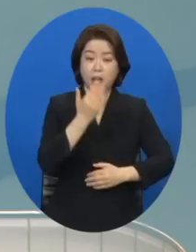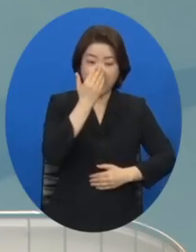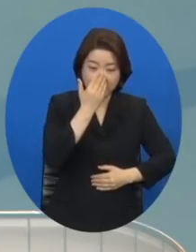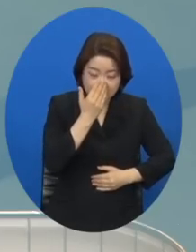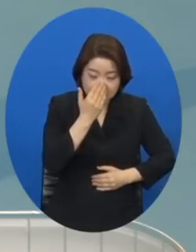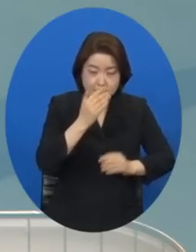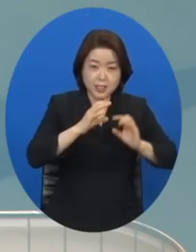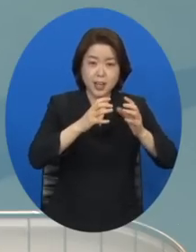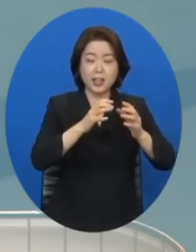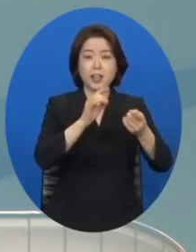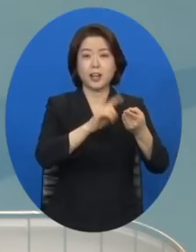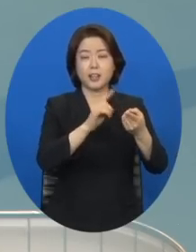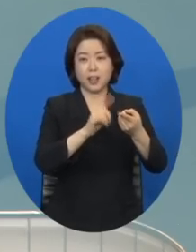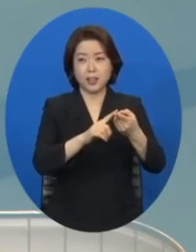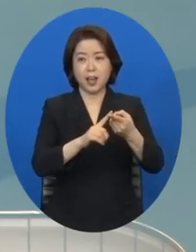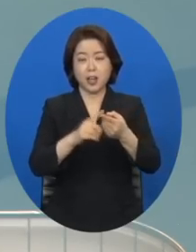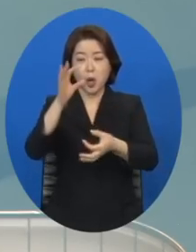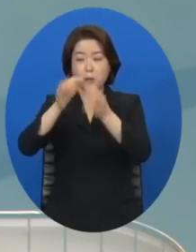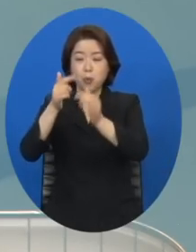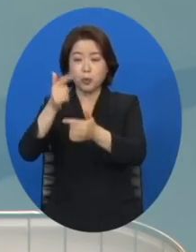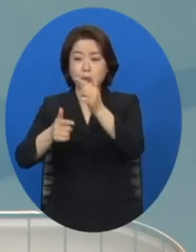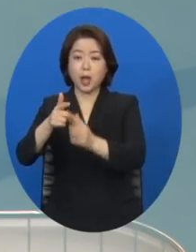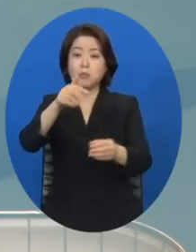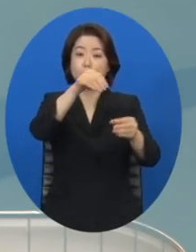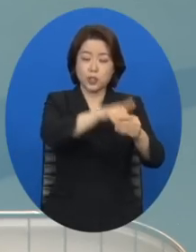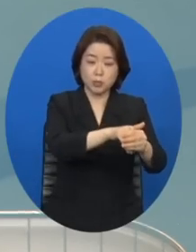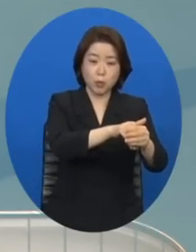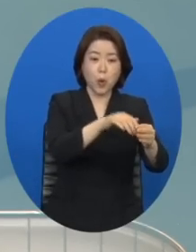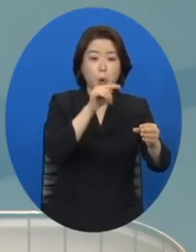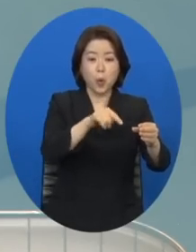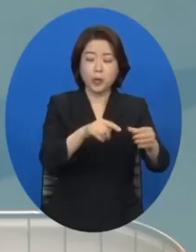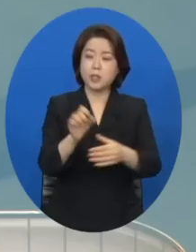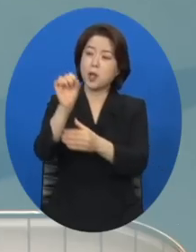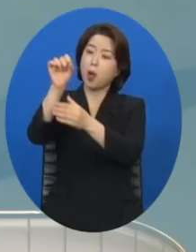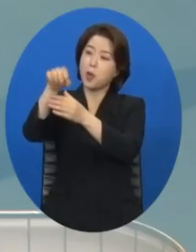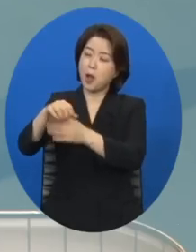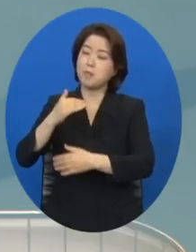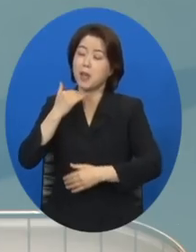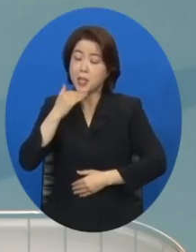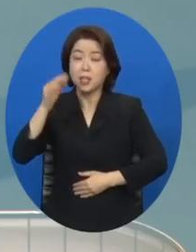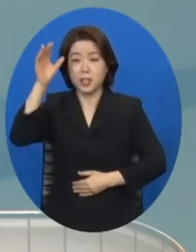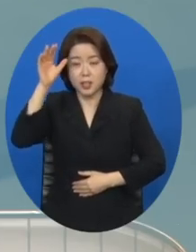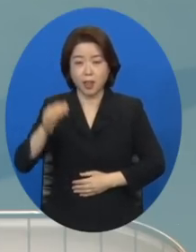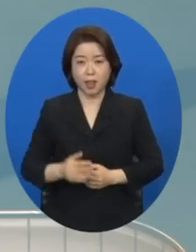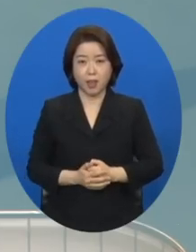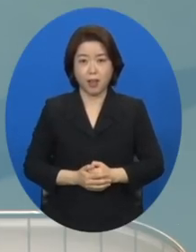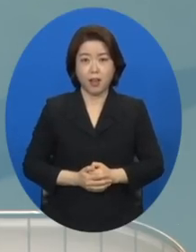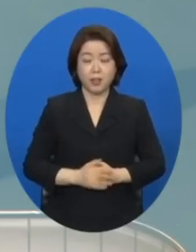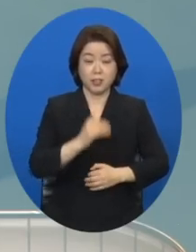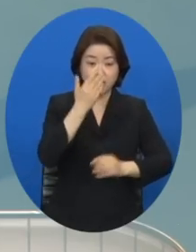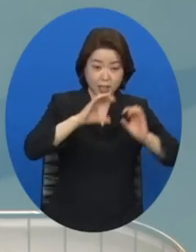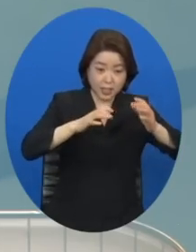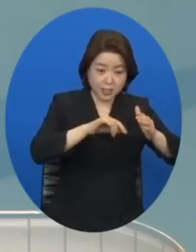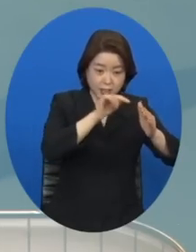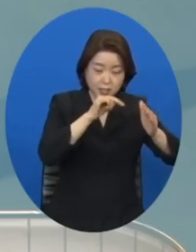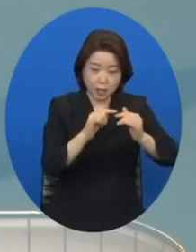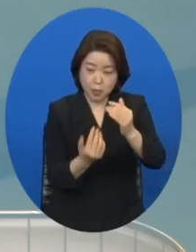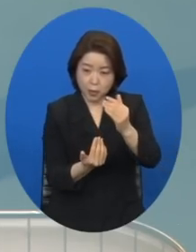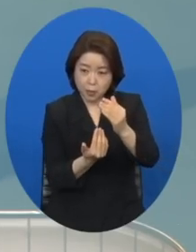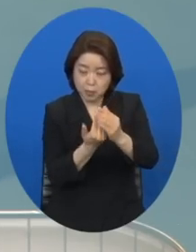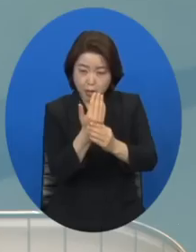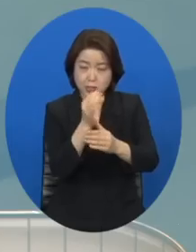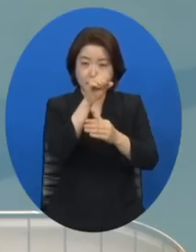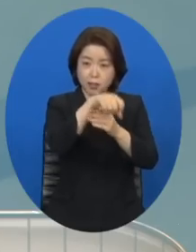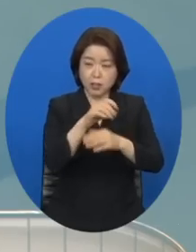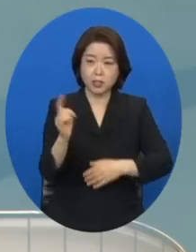그리고 심으셔서 열매를 기대했다는 것입니다 그래서 열매를 기대했는데 어떤 열매가 그러나 며칠 되느냐 거짓과